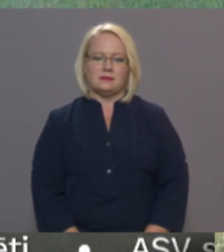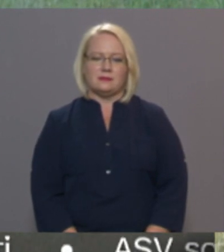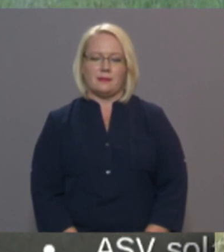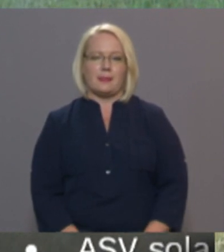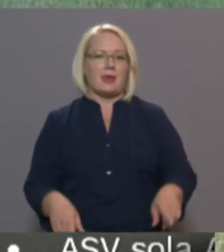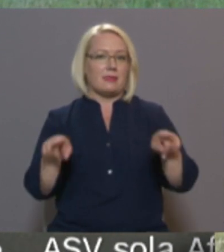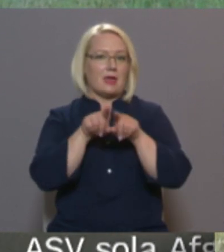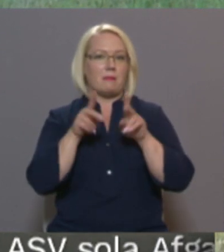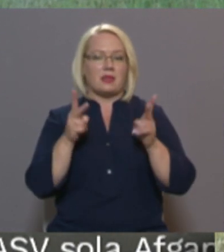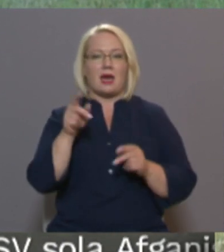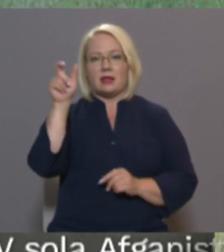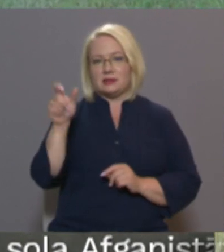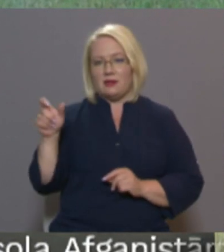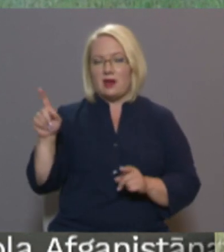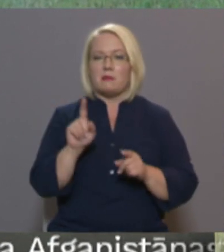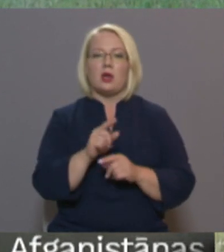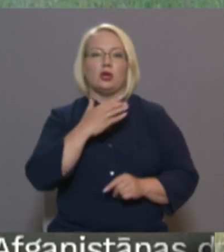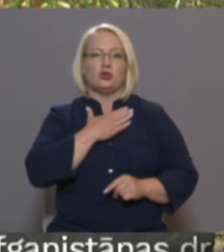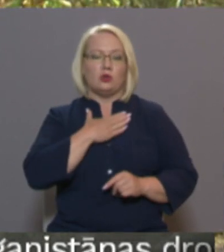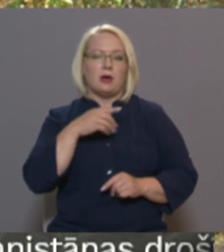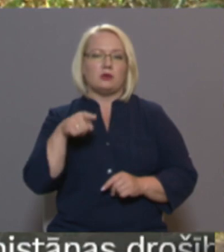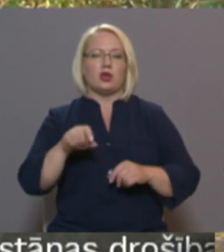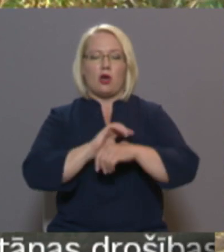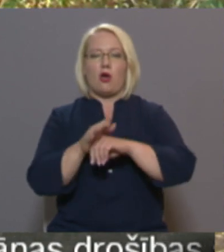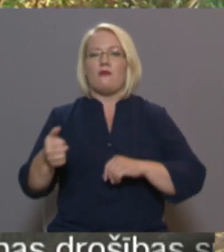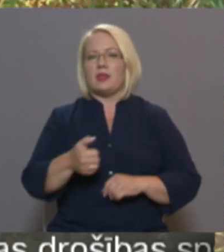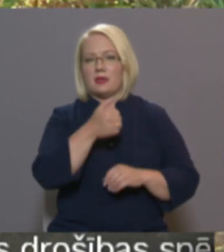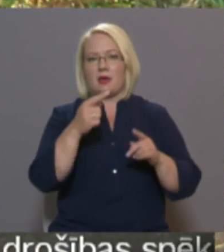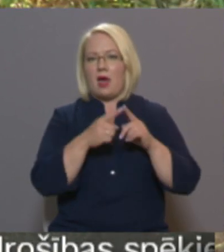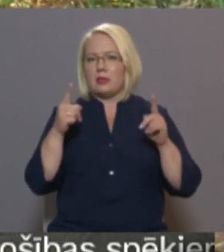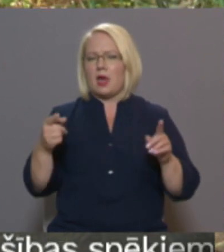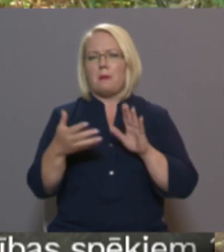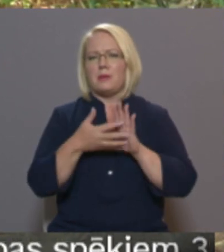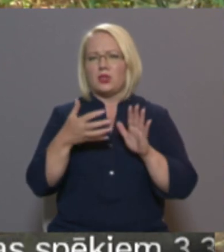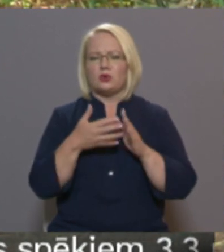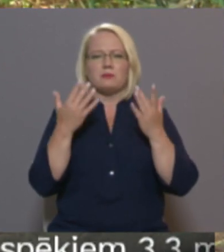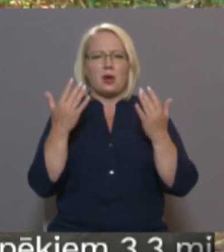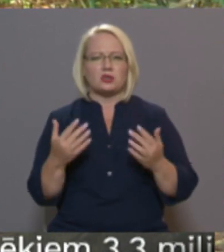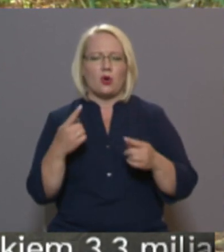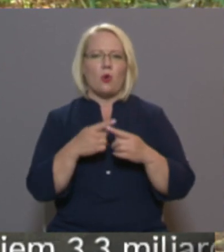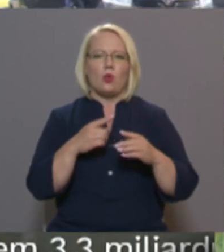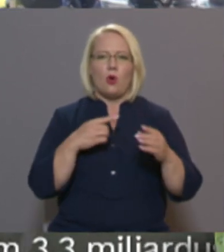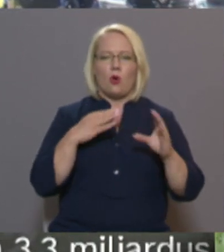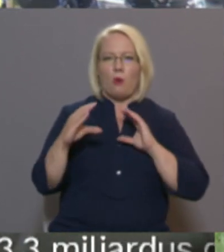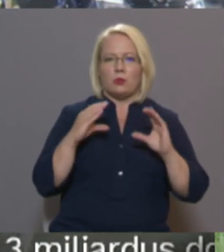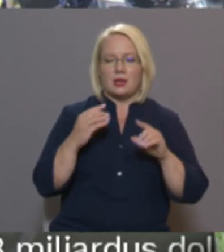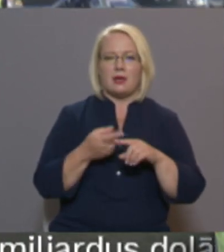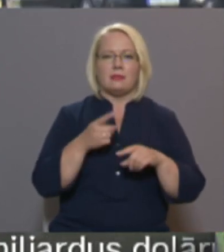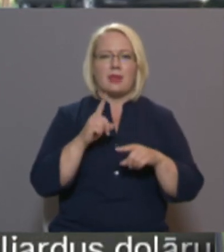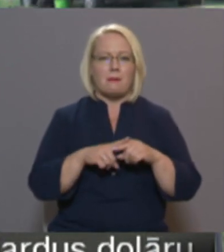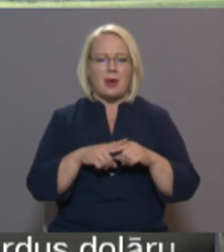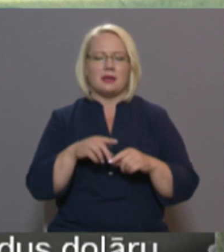Gluži tāpat kā cilvēkiem, arī suņiem šajā Covid gadā visvairāk pietrūcis pasākumu un komunikācijas. Tāpēc Aina